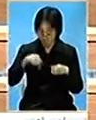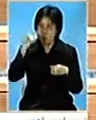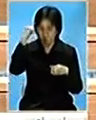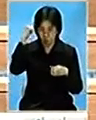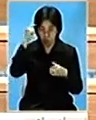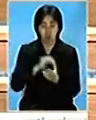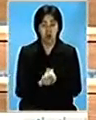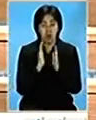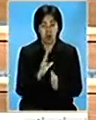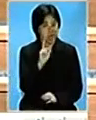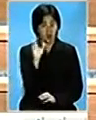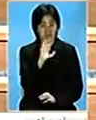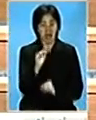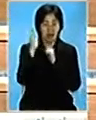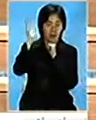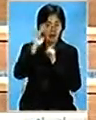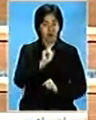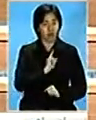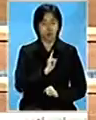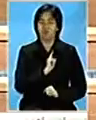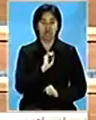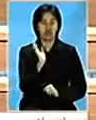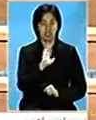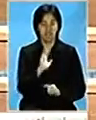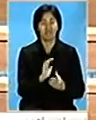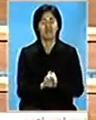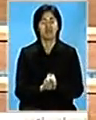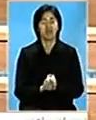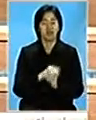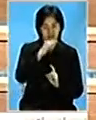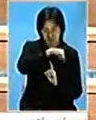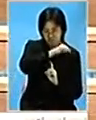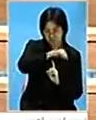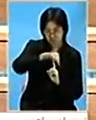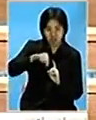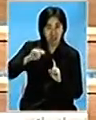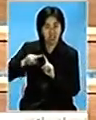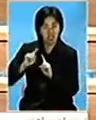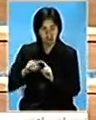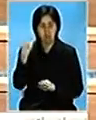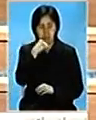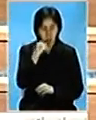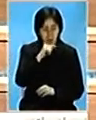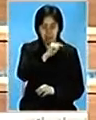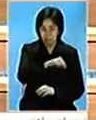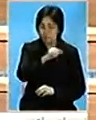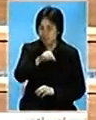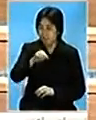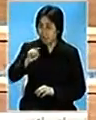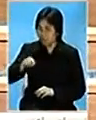ไม่ใช่บุคคลใดบุคคลหนึ่งไปประกาศเพียงเช่นนั้นแต่ยังมีหลายกรรมหลายวาระต่อเนื่องติ